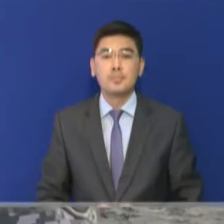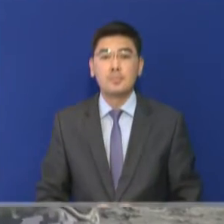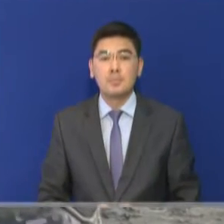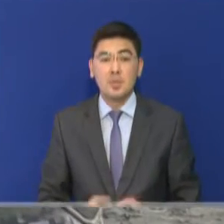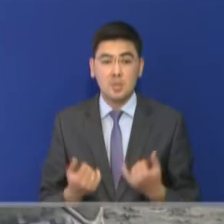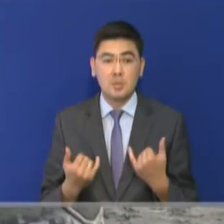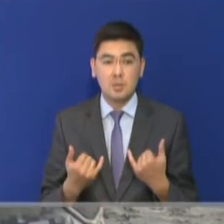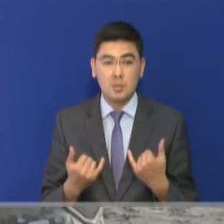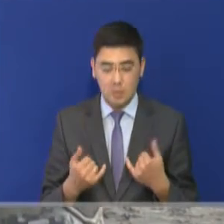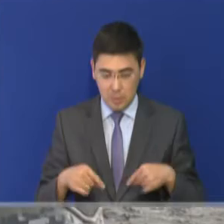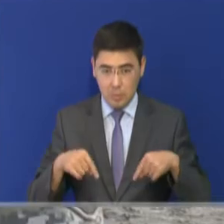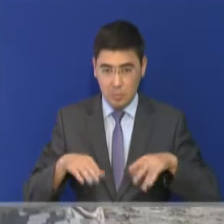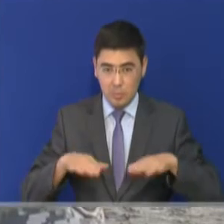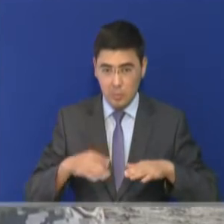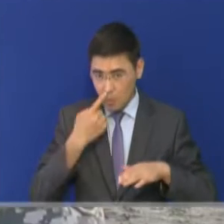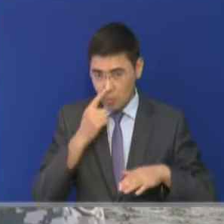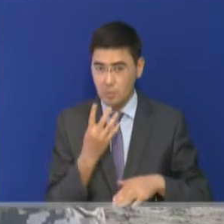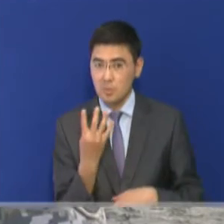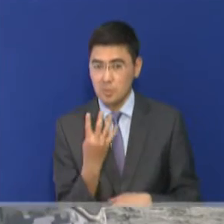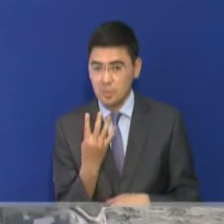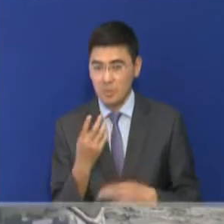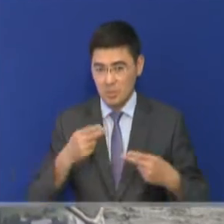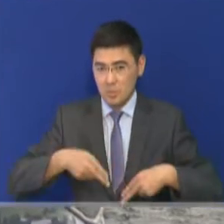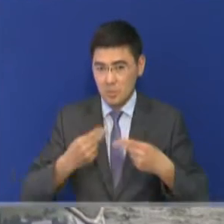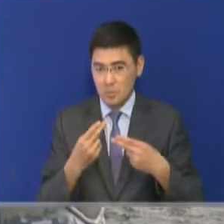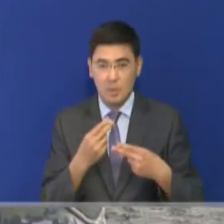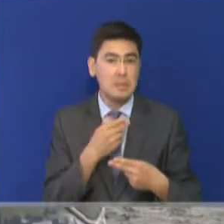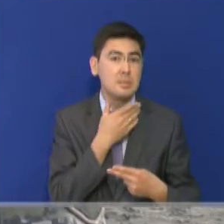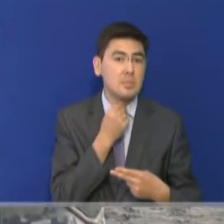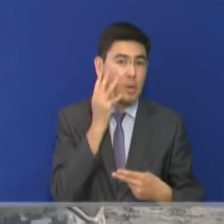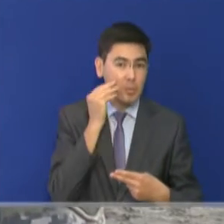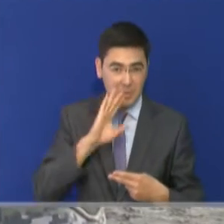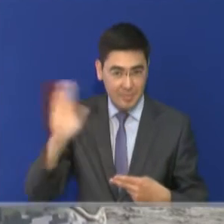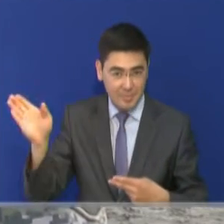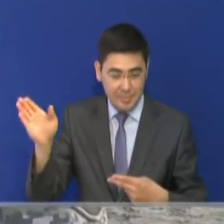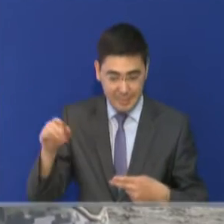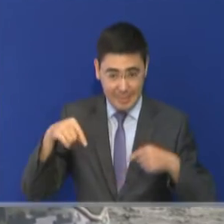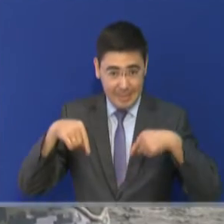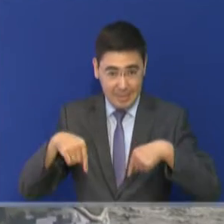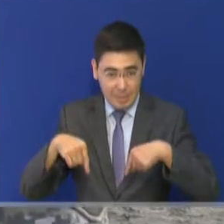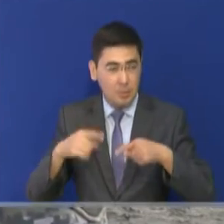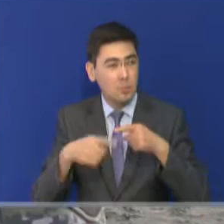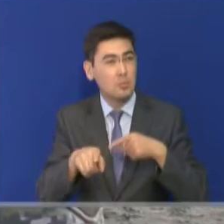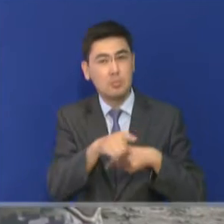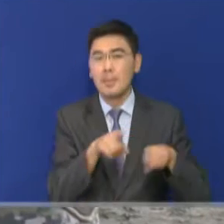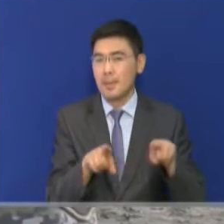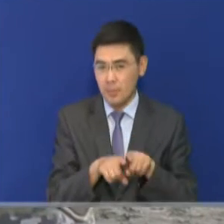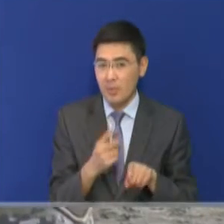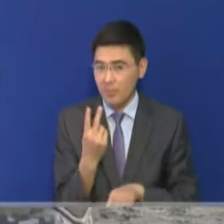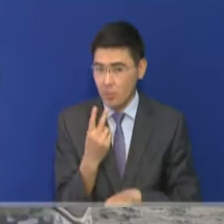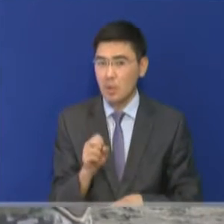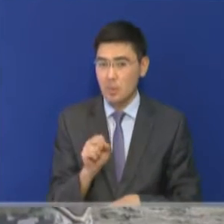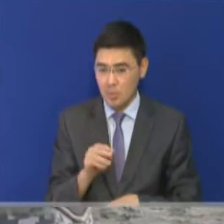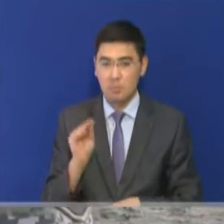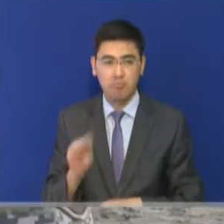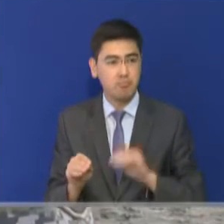Мы сейчас сворачиваем блокпост номер 4, расположенный на трассе Семей-Алматы. Этот блокпост, как и другие, был установлен со 2 апреля